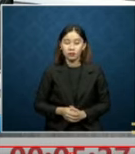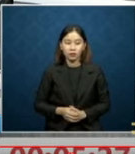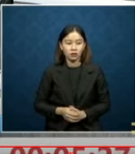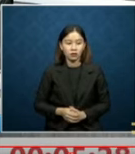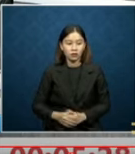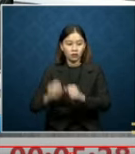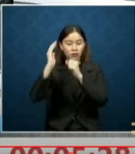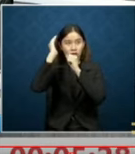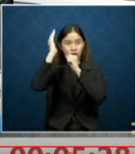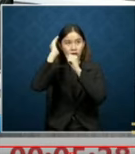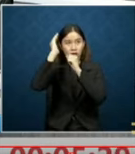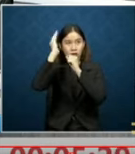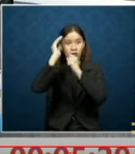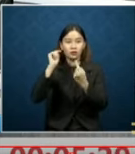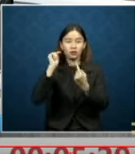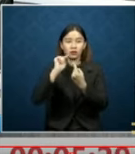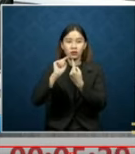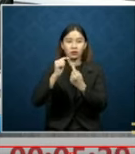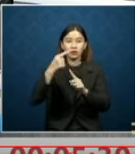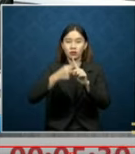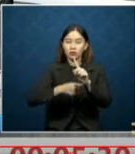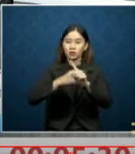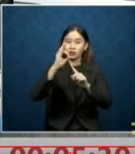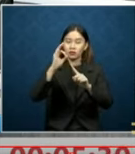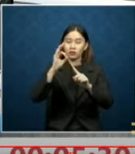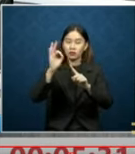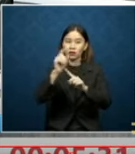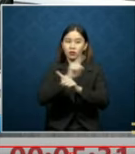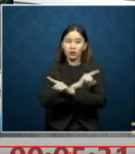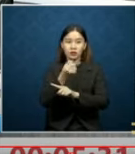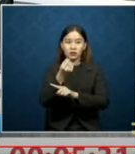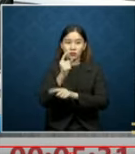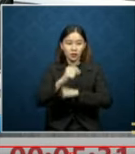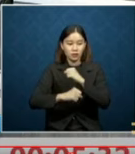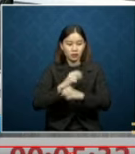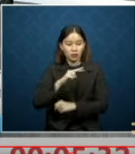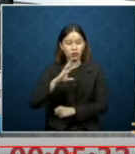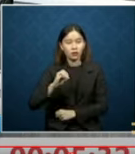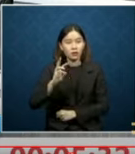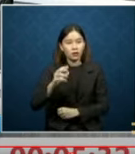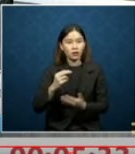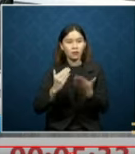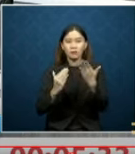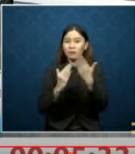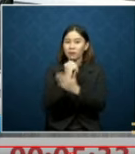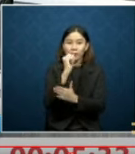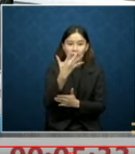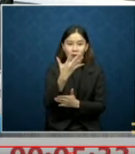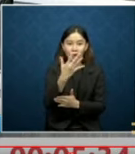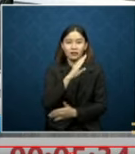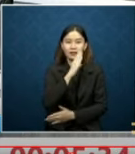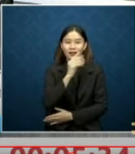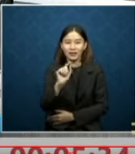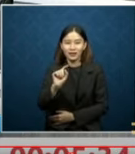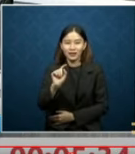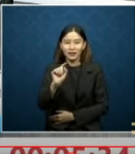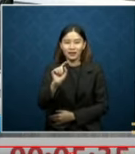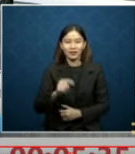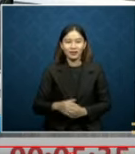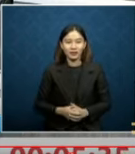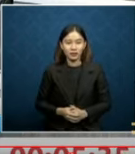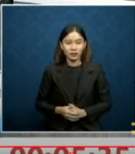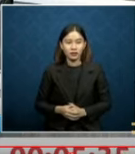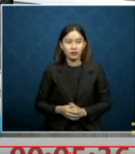ที่แถลงนโยบายไว้เมื่อวันที่11กันยาเนี่ยจะไม่สามารถสัมฤทธิ์ผลได้เลยครับท่านรัฐมนตรีว่าการกระทรวงศึกษ